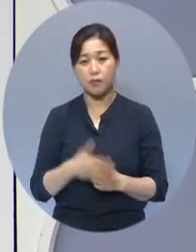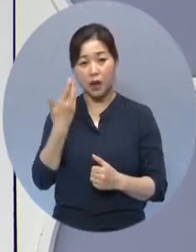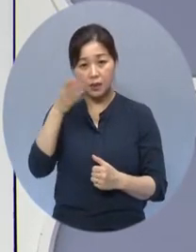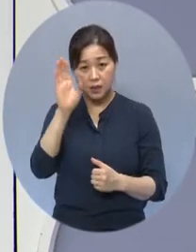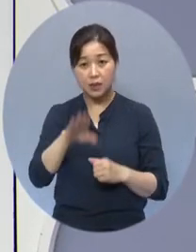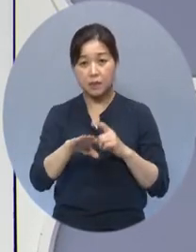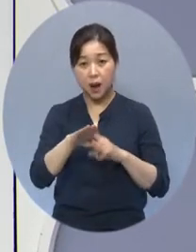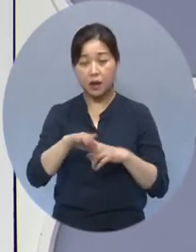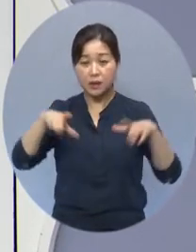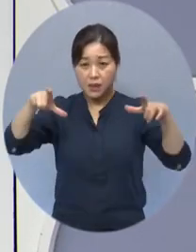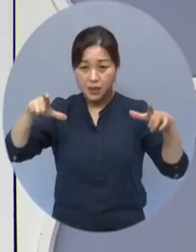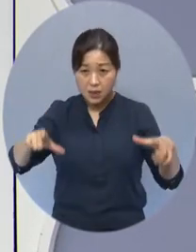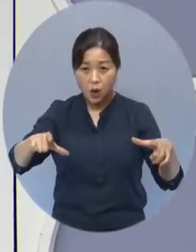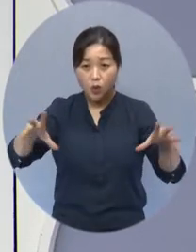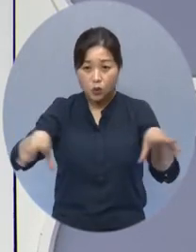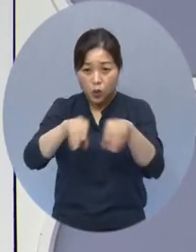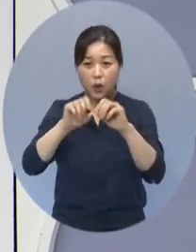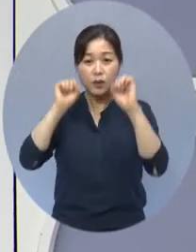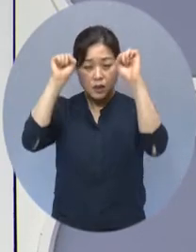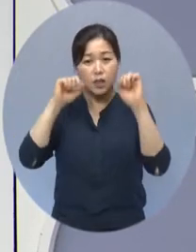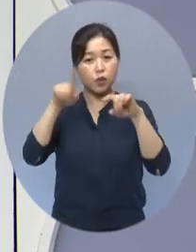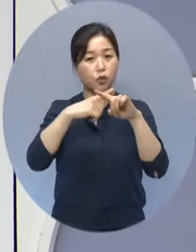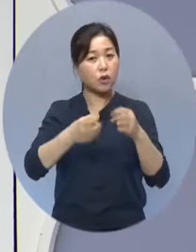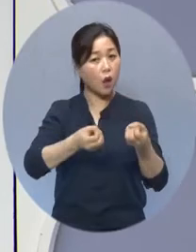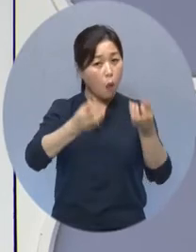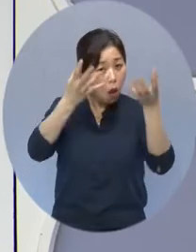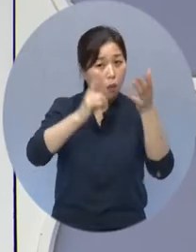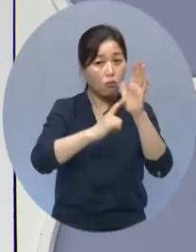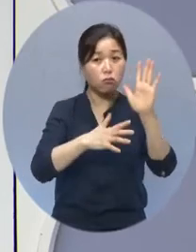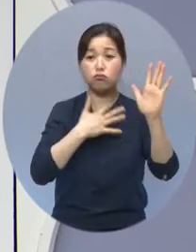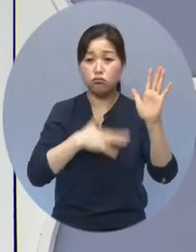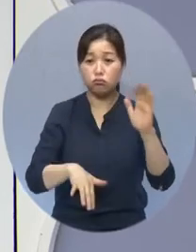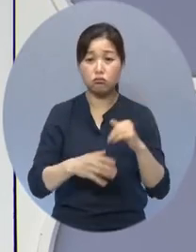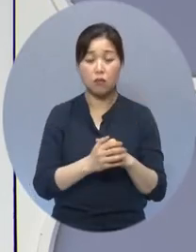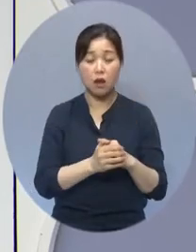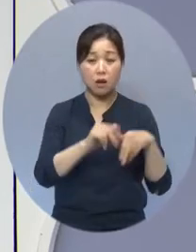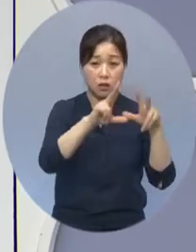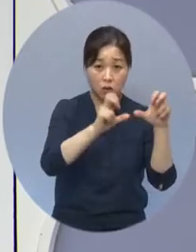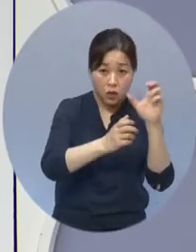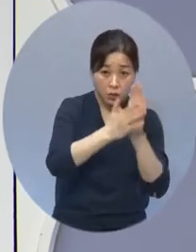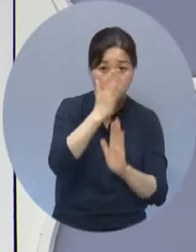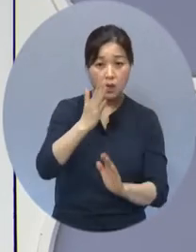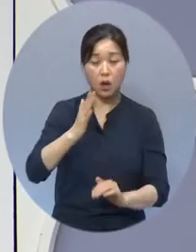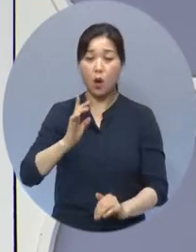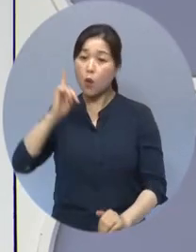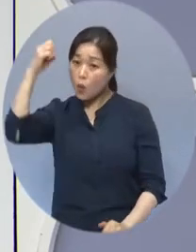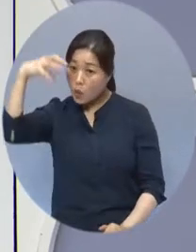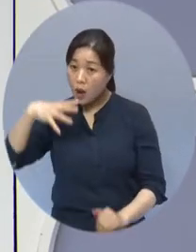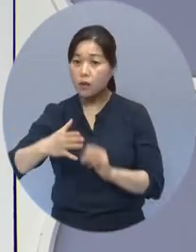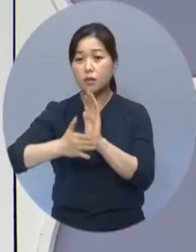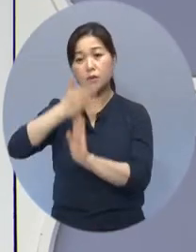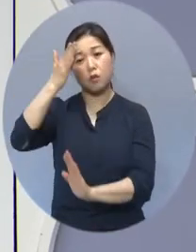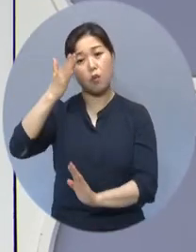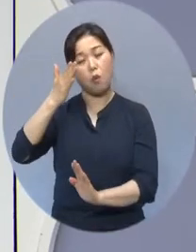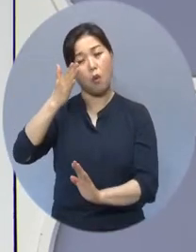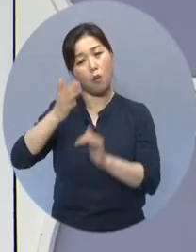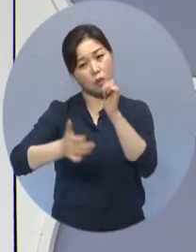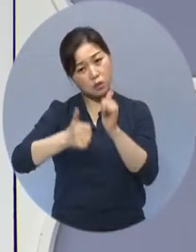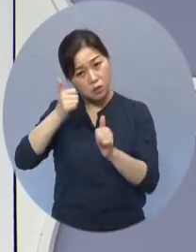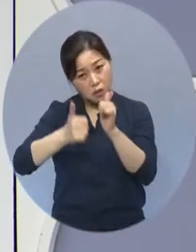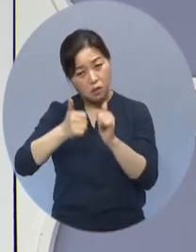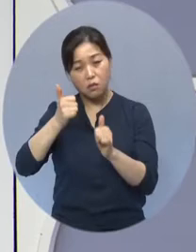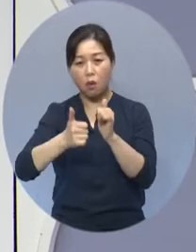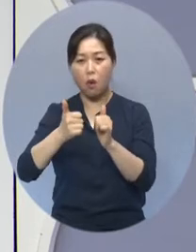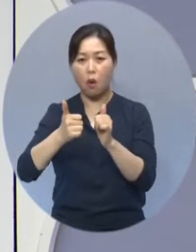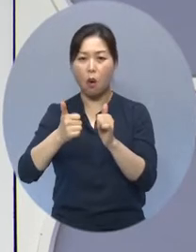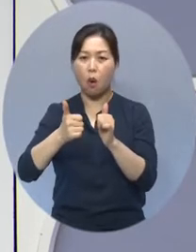도종합체육대회를 못 열었어요. 다른 뭐 비슷한 성남시나 고양시나 이런 데는 다 서너 번씩 다 했는데 사실은